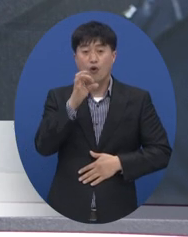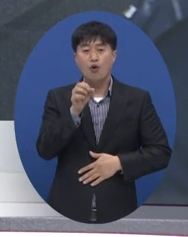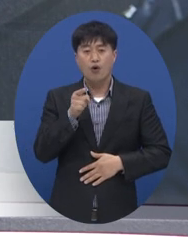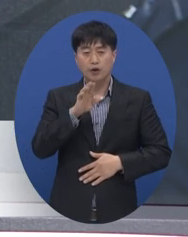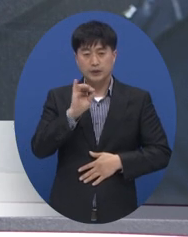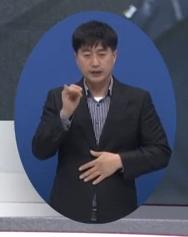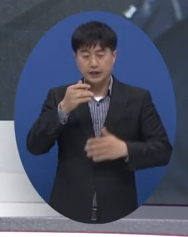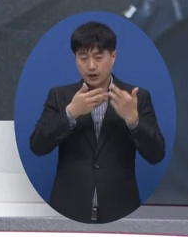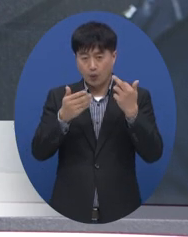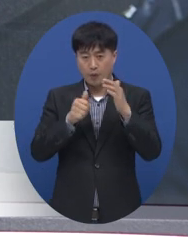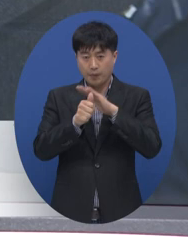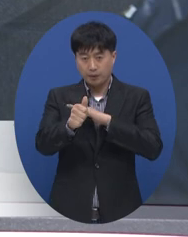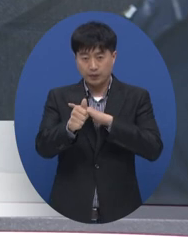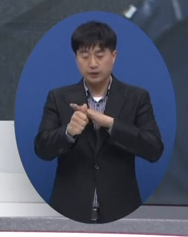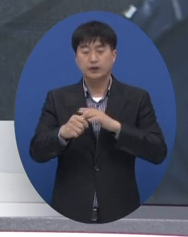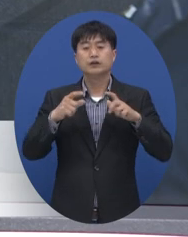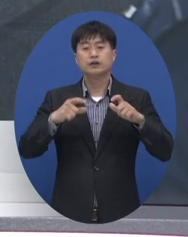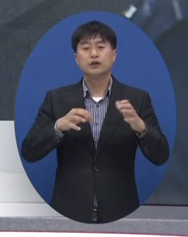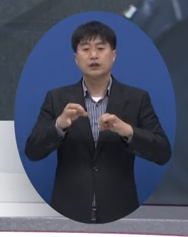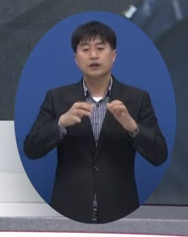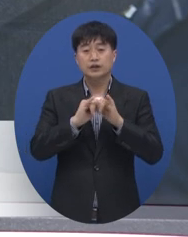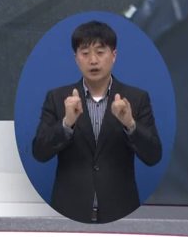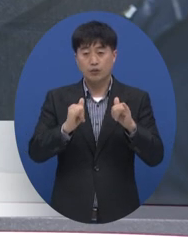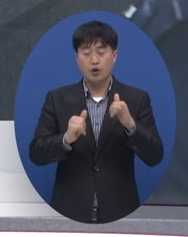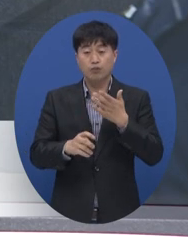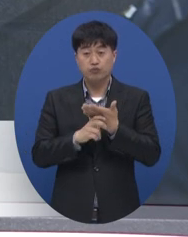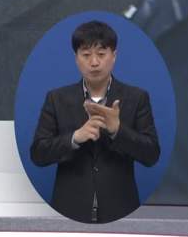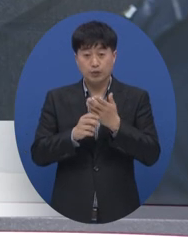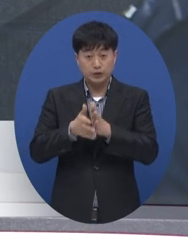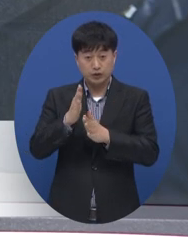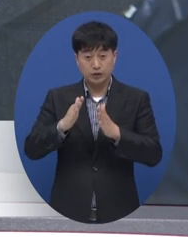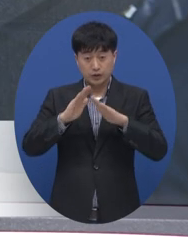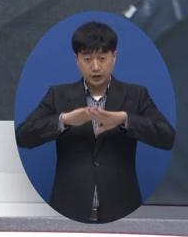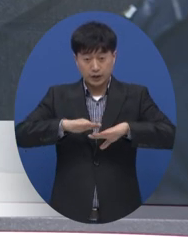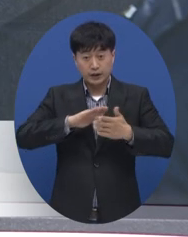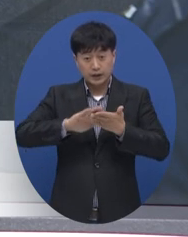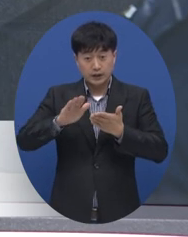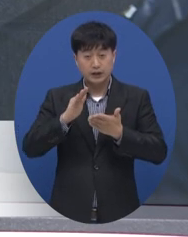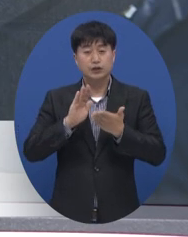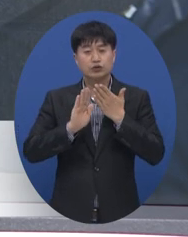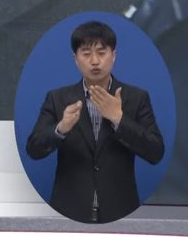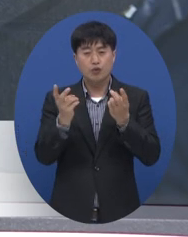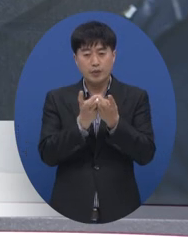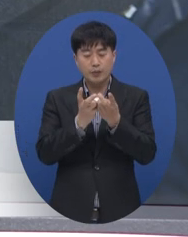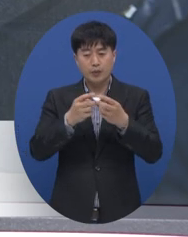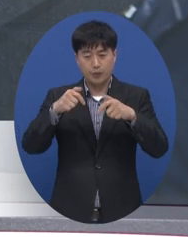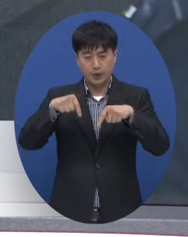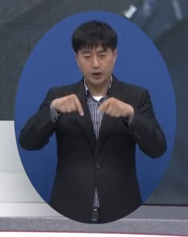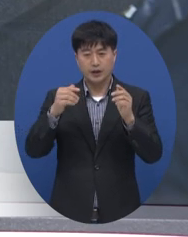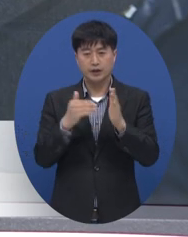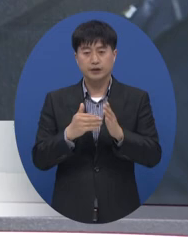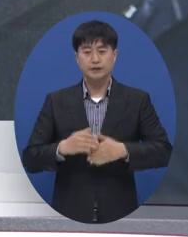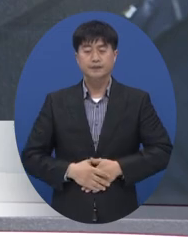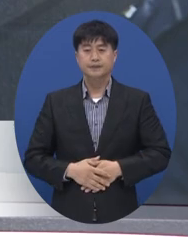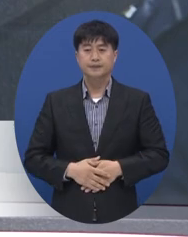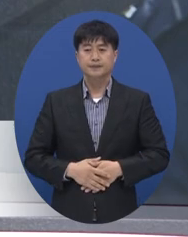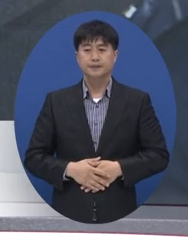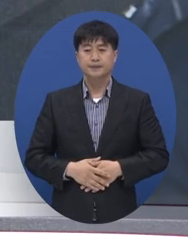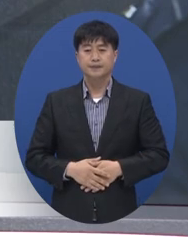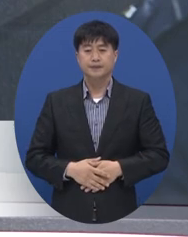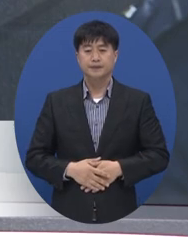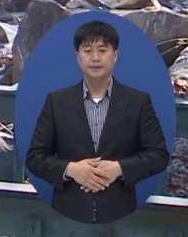배울 방문해 지역 상인들과 불법 시설물 철거 후 대책에 대해 논의했습니다 형이 북도 김태기 3 보도